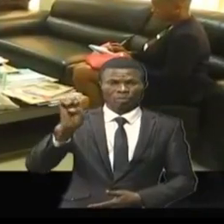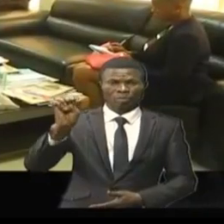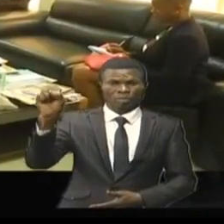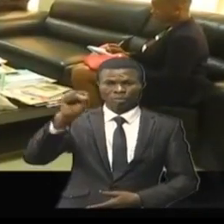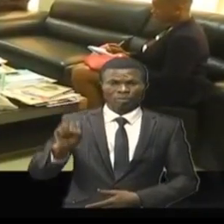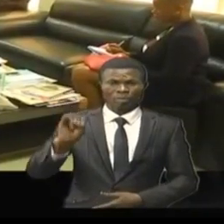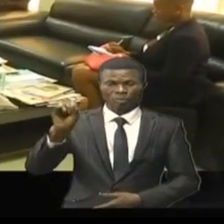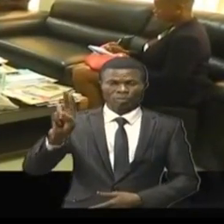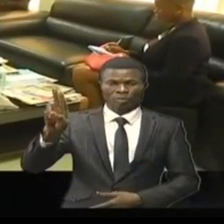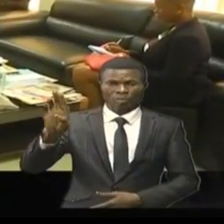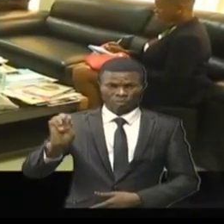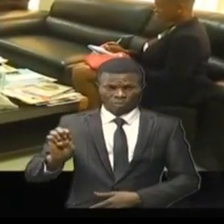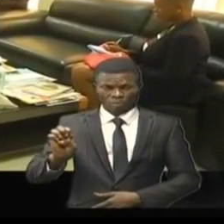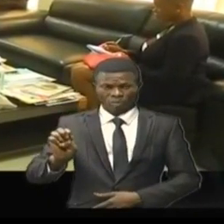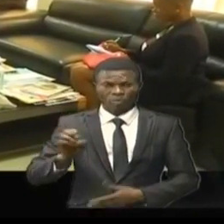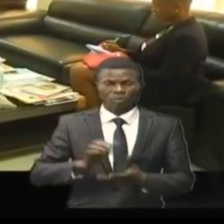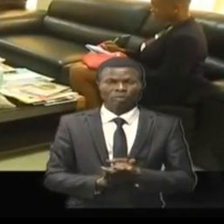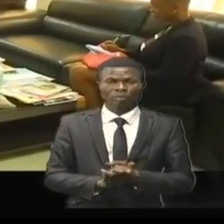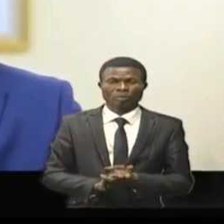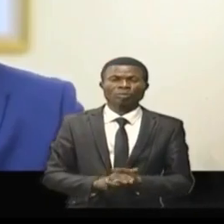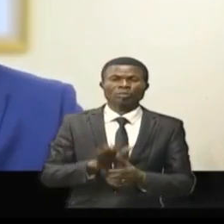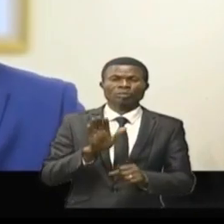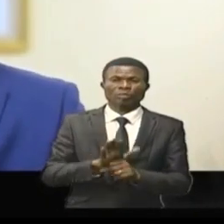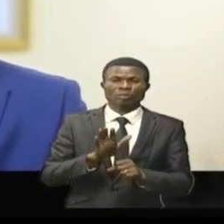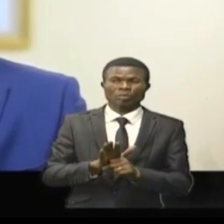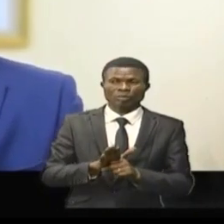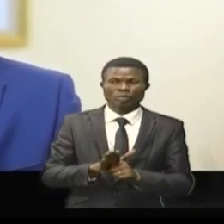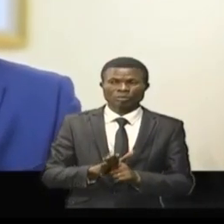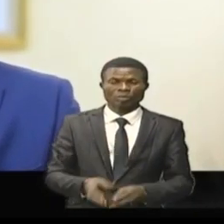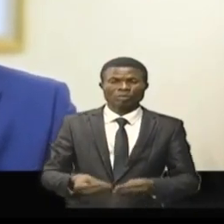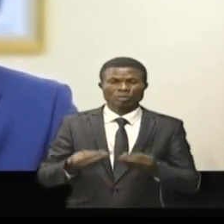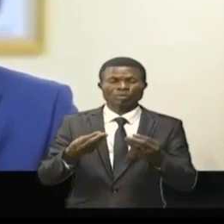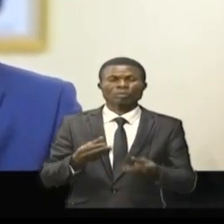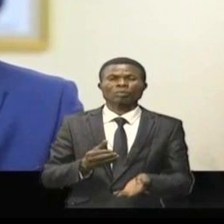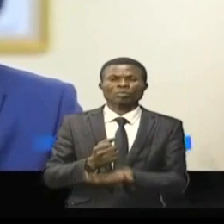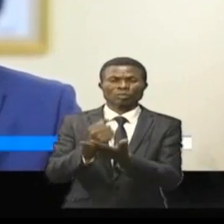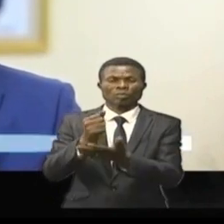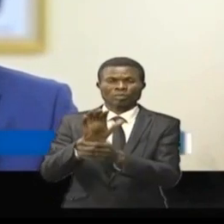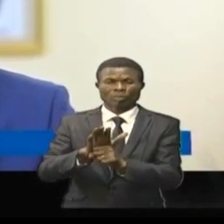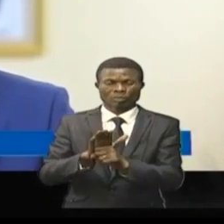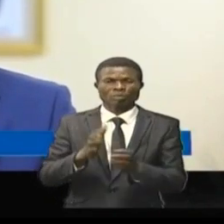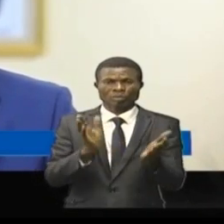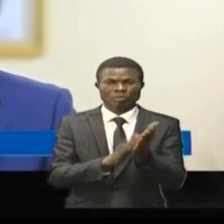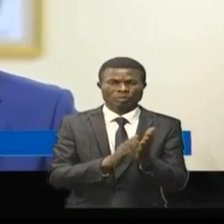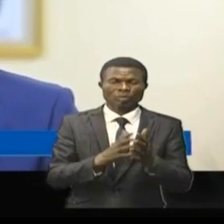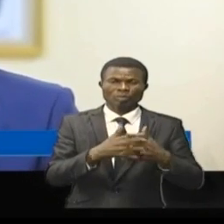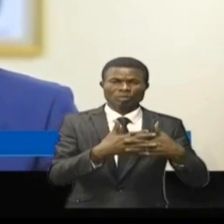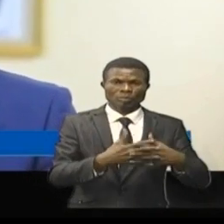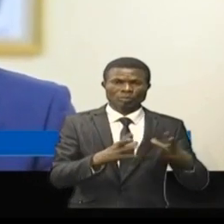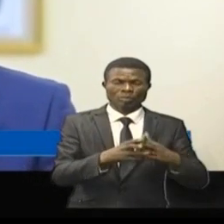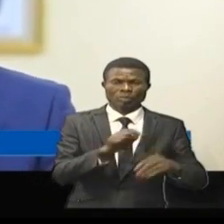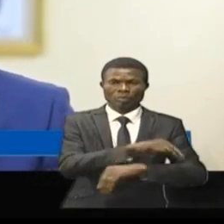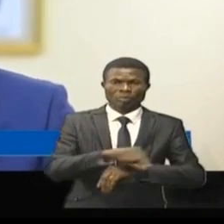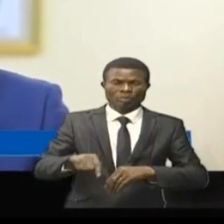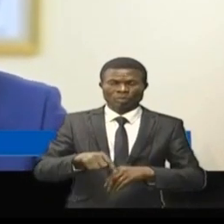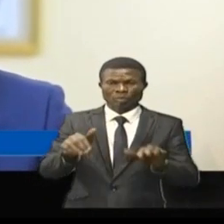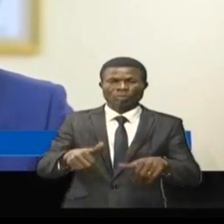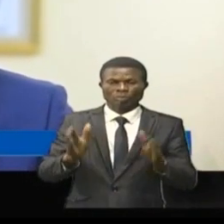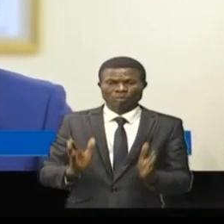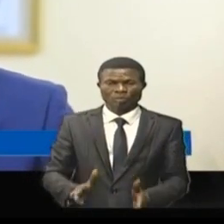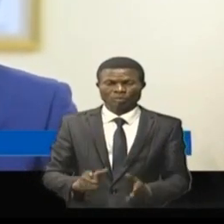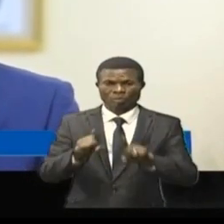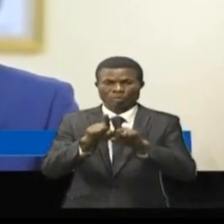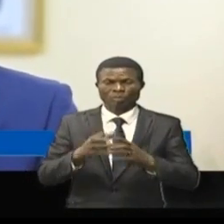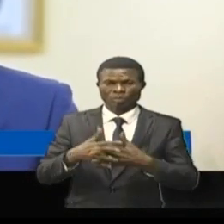Birionze. L'Italie peut beaucoup donner dans les domaines agricoles, en partenariat avec le ministère de l'Agriculture, est un